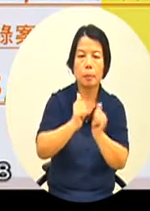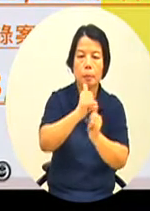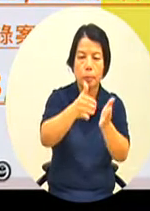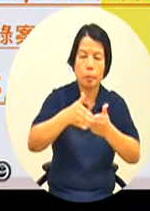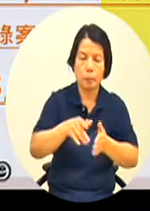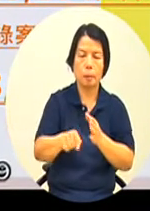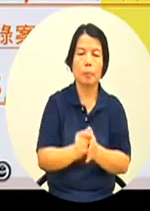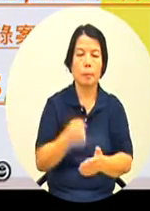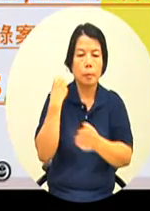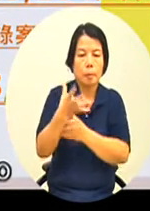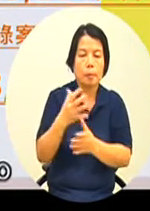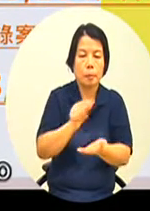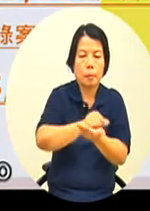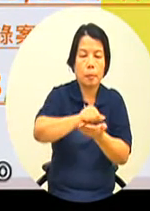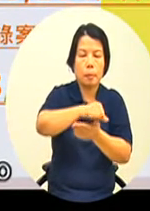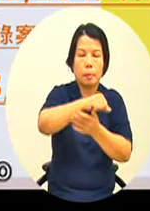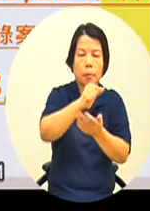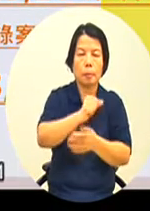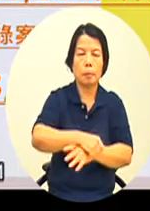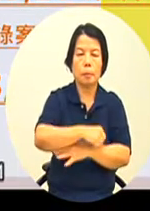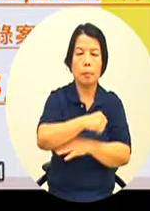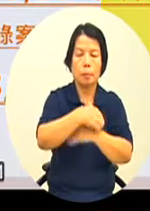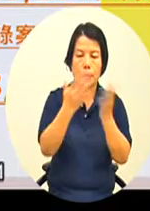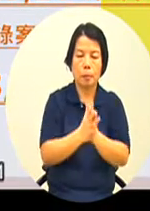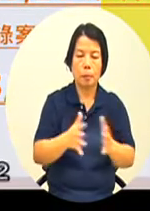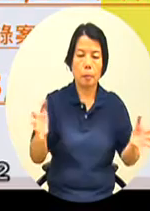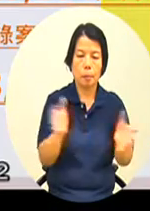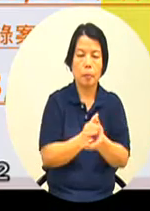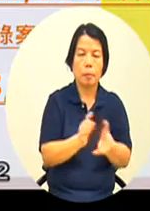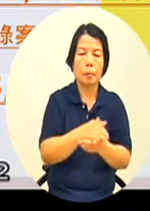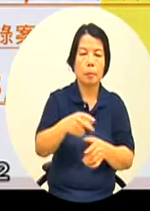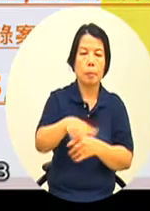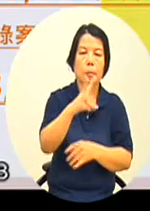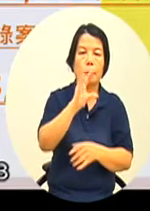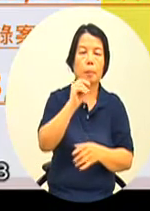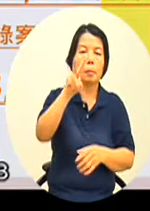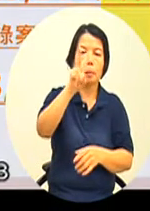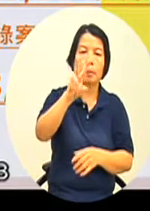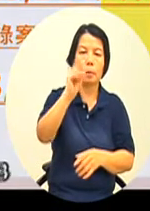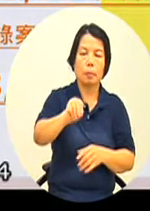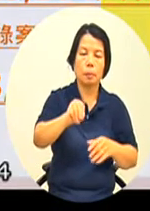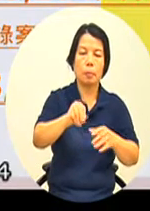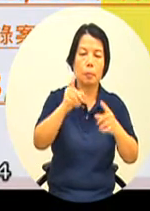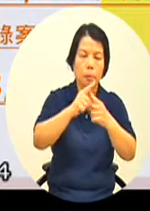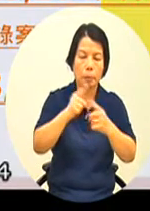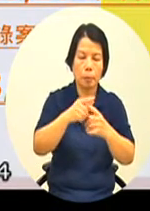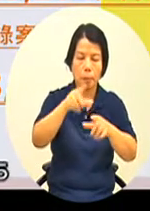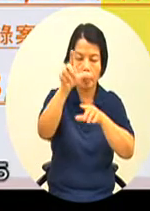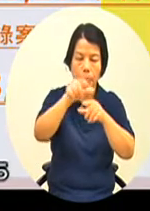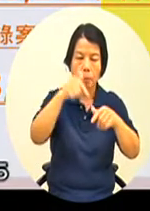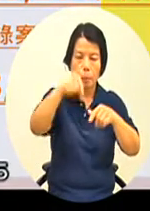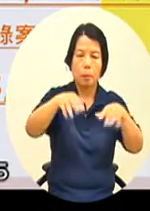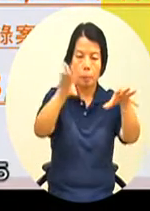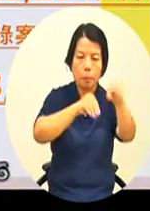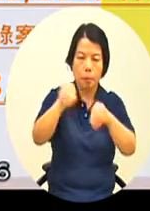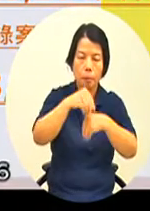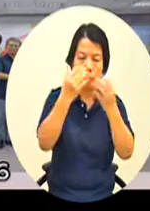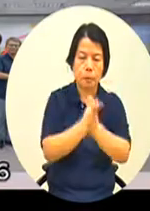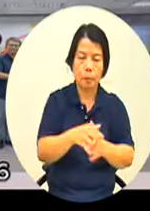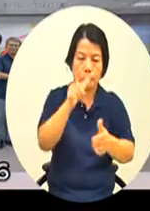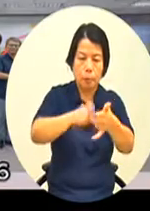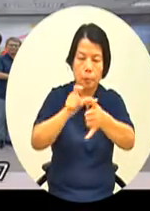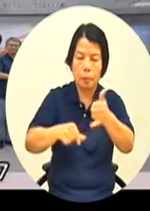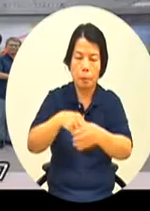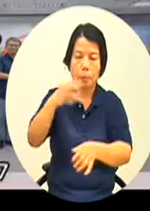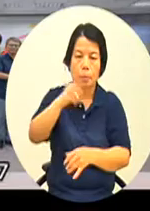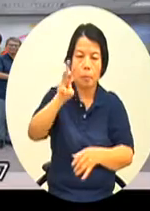新版累计有2万多人人次下载，入案3000多件。我